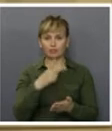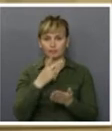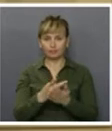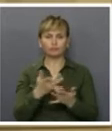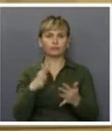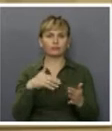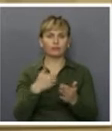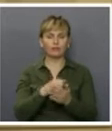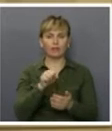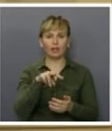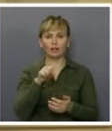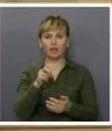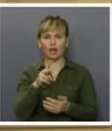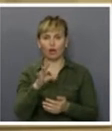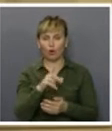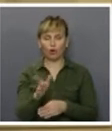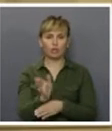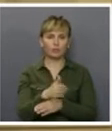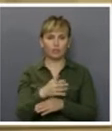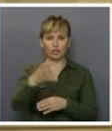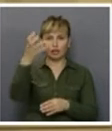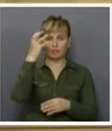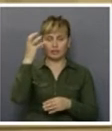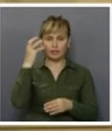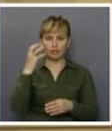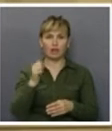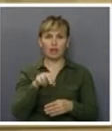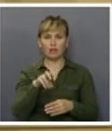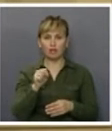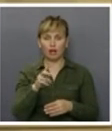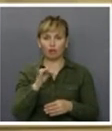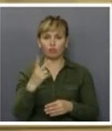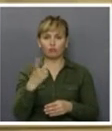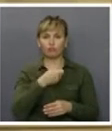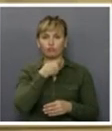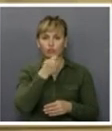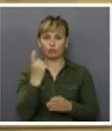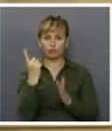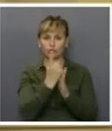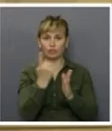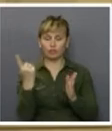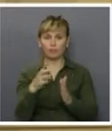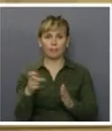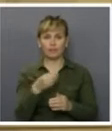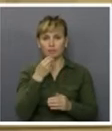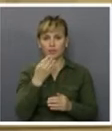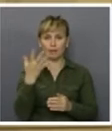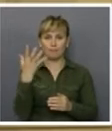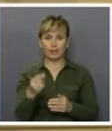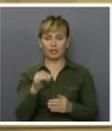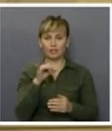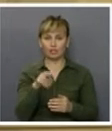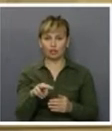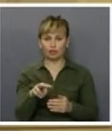на Алаколе, Балхаше, Копчегае и в Боровом. Так, на Алаколе отдых двух взрослых с проездом, но без питания на 5 дней в июле